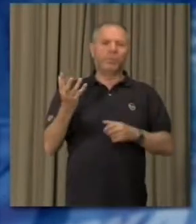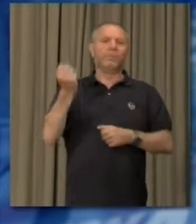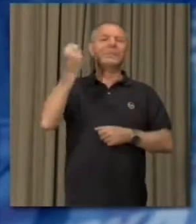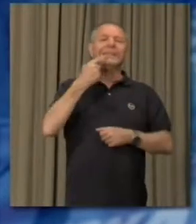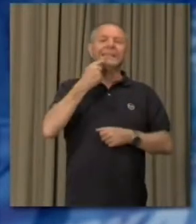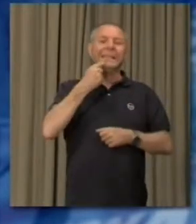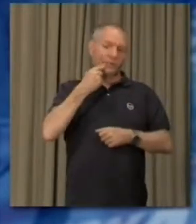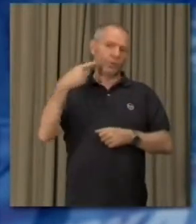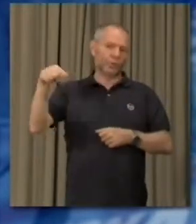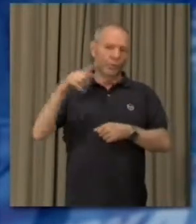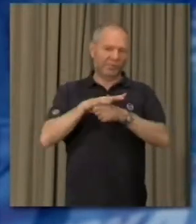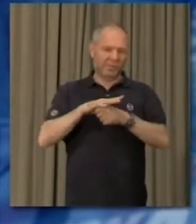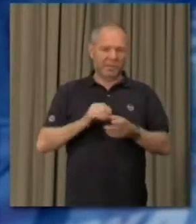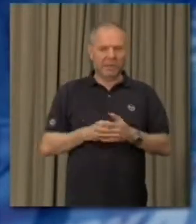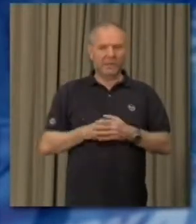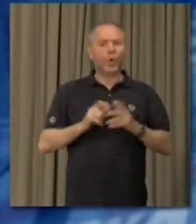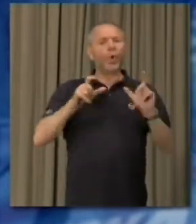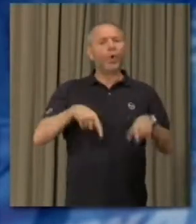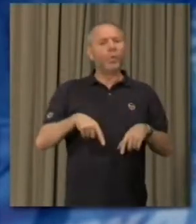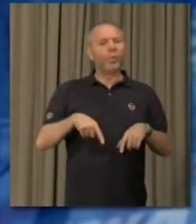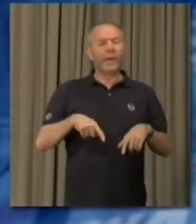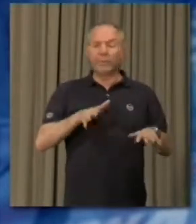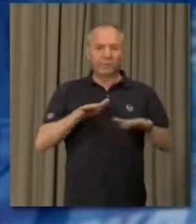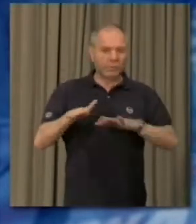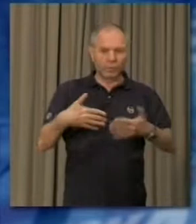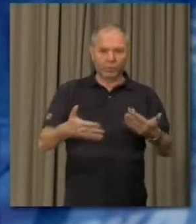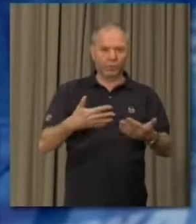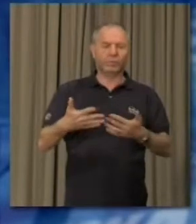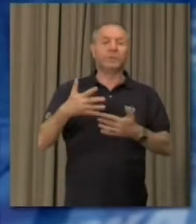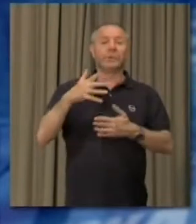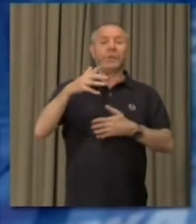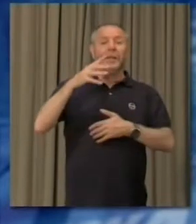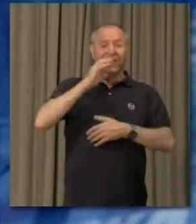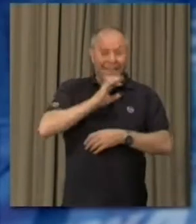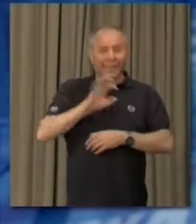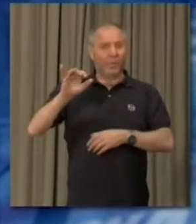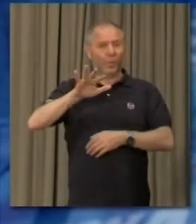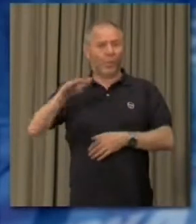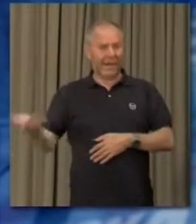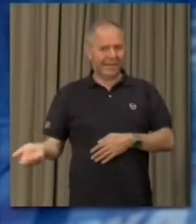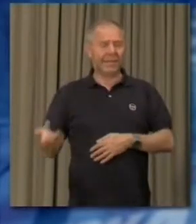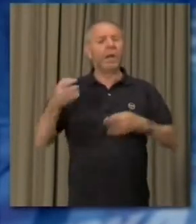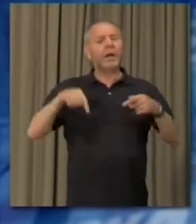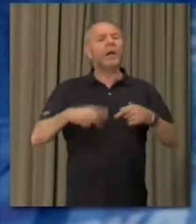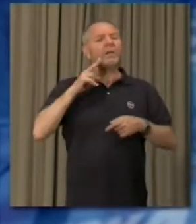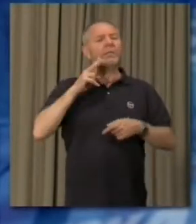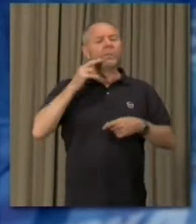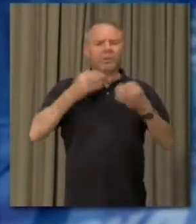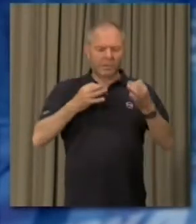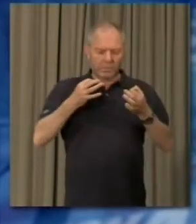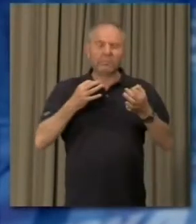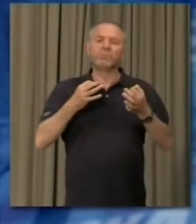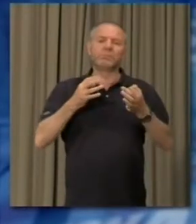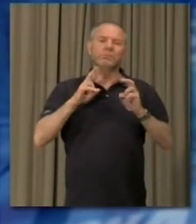terreni interessati. L'amministrazione comunale si era mossa immediatamente presentando il reclamo sul quale i giudici del Tribunale di Verbania questa mattina si